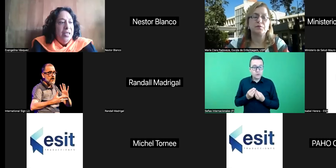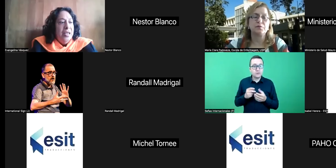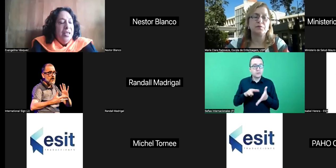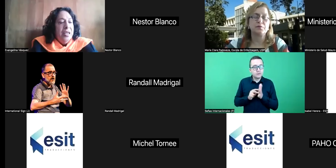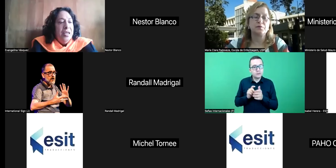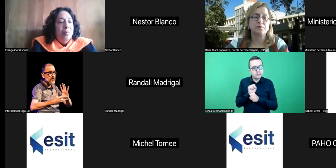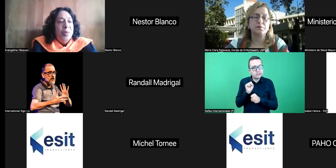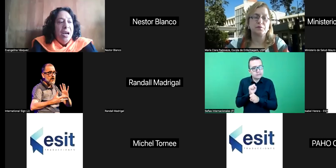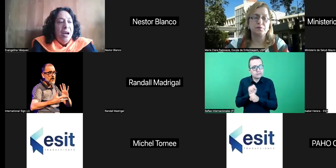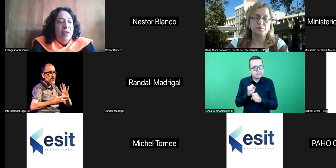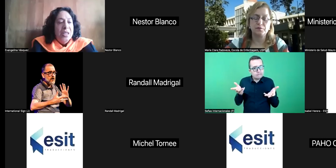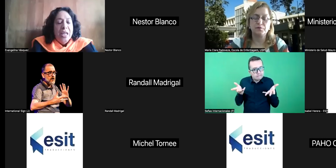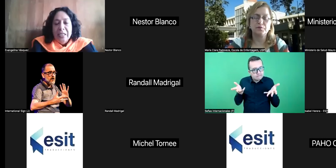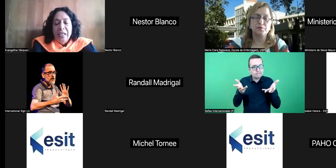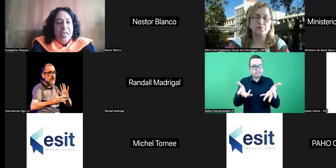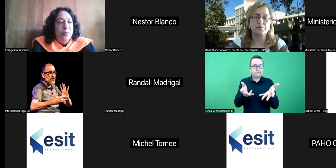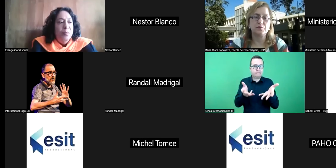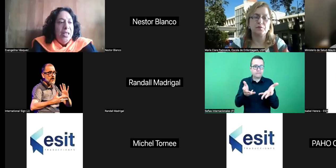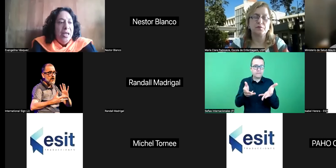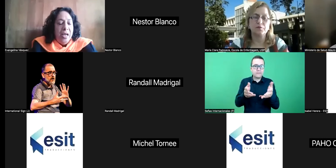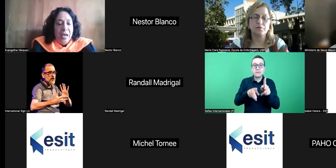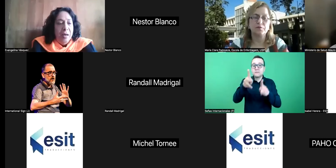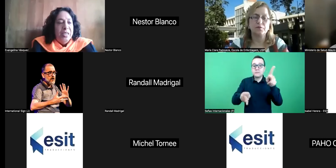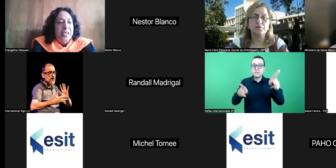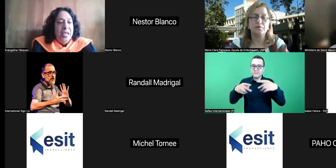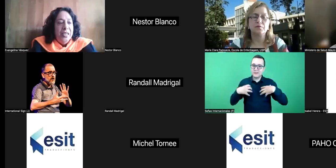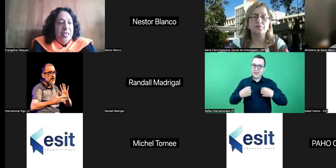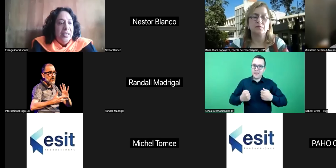pour la sécurité des patients.